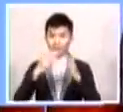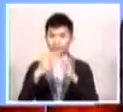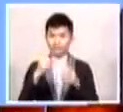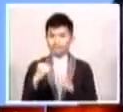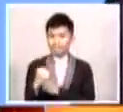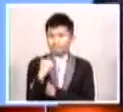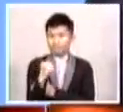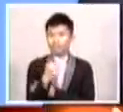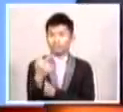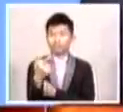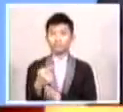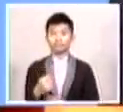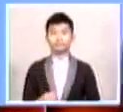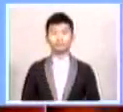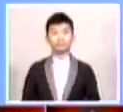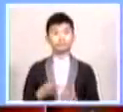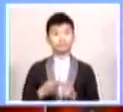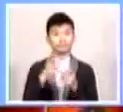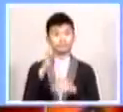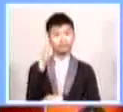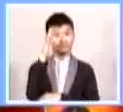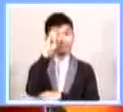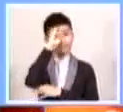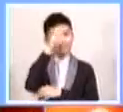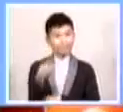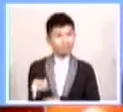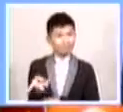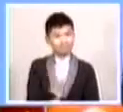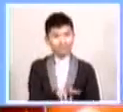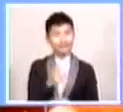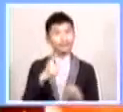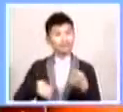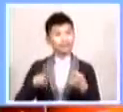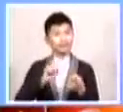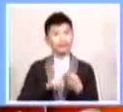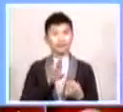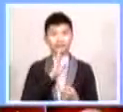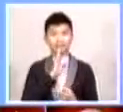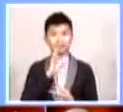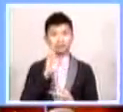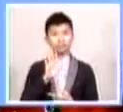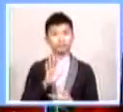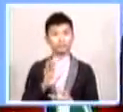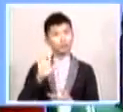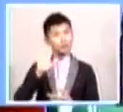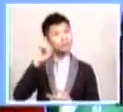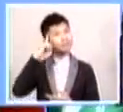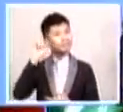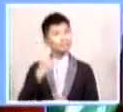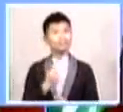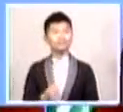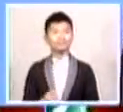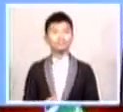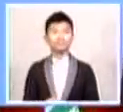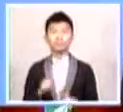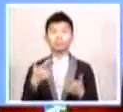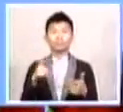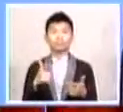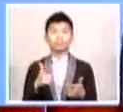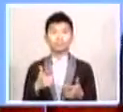力。第三次的政党轮替应该是要有意义的政党轮替，不